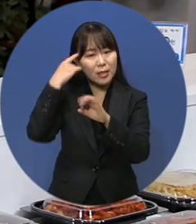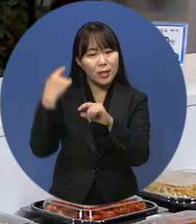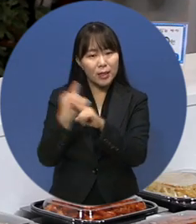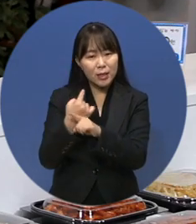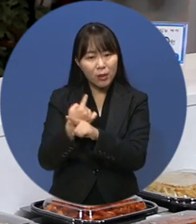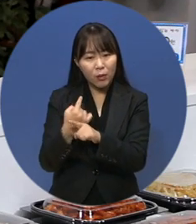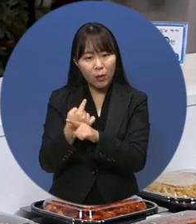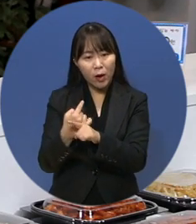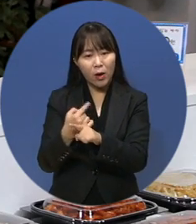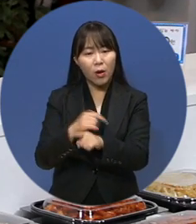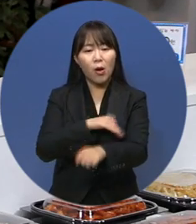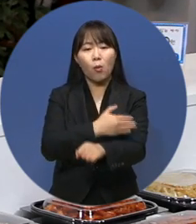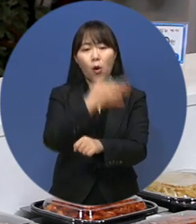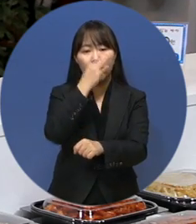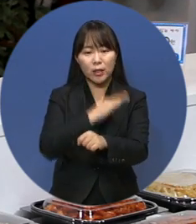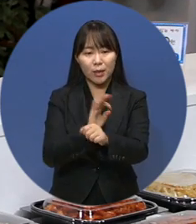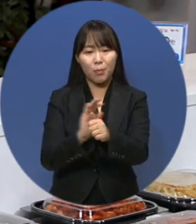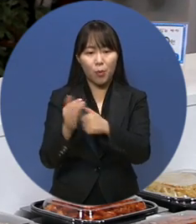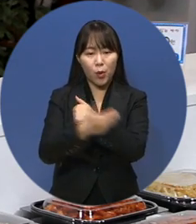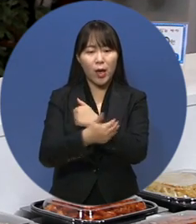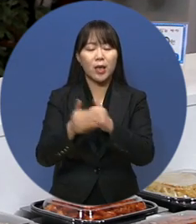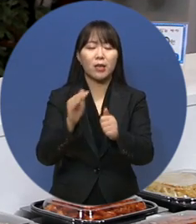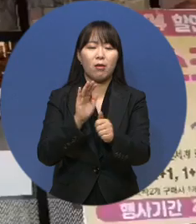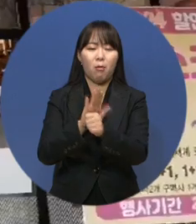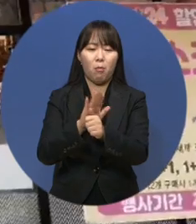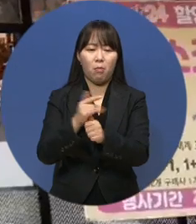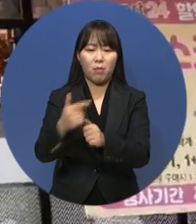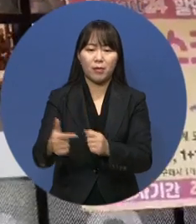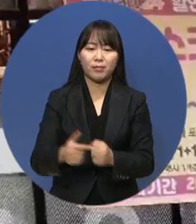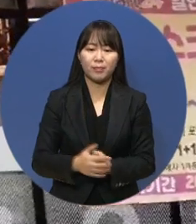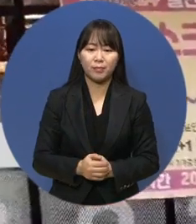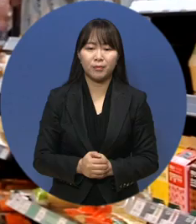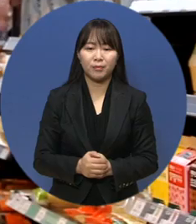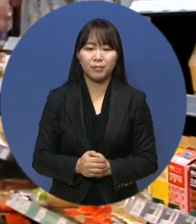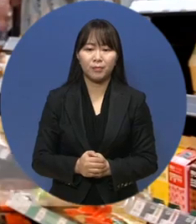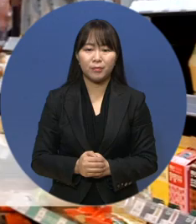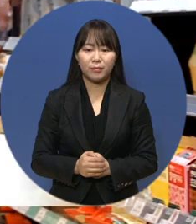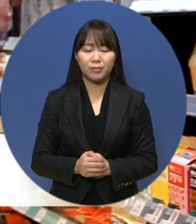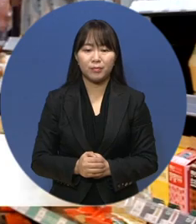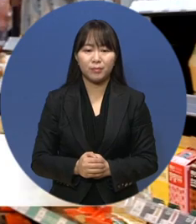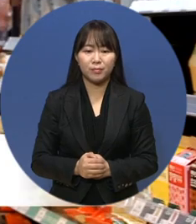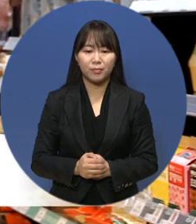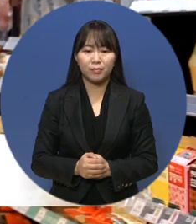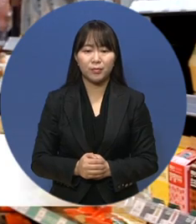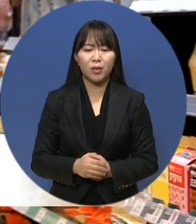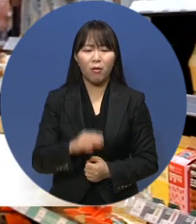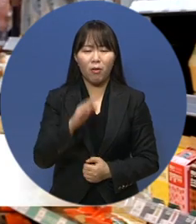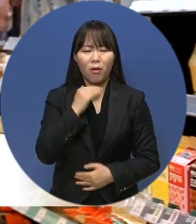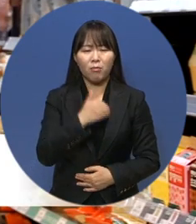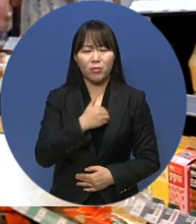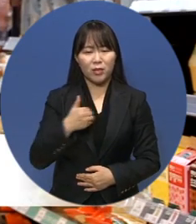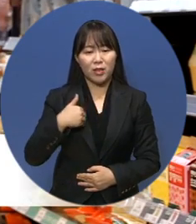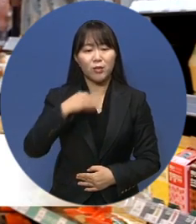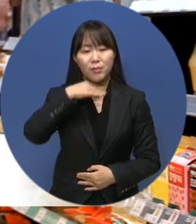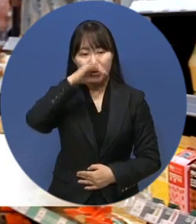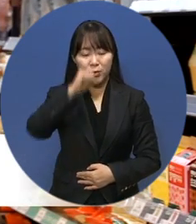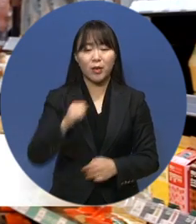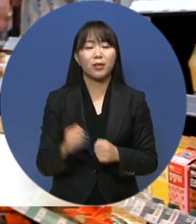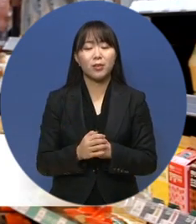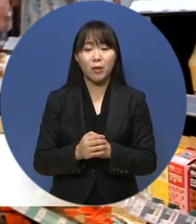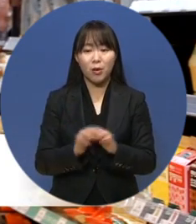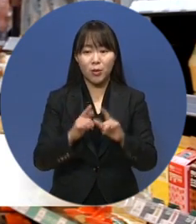개선과 권익 보호에 큰 역할을 하고 있습니다. 굉장히 뿌듯하고 굉장히 좋아요. 좀